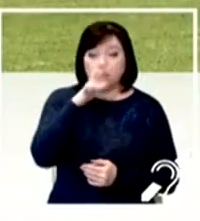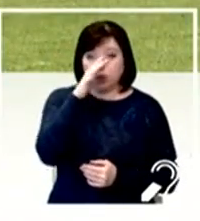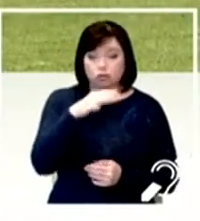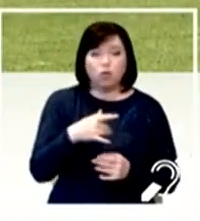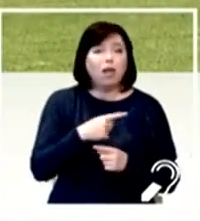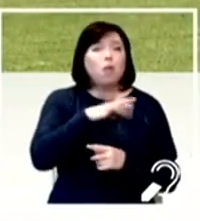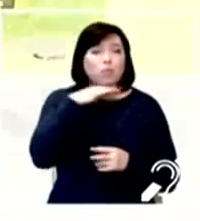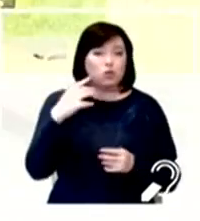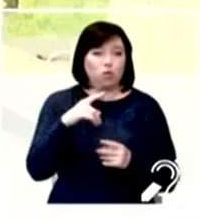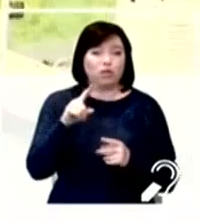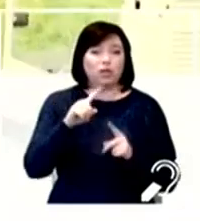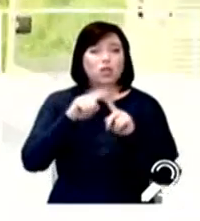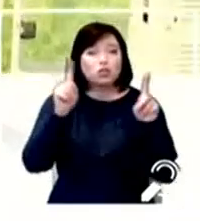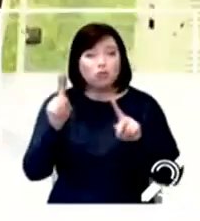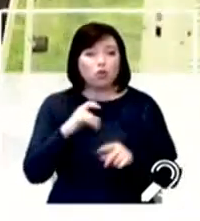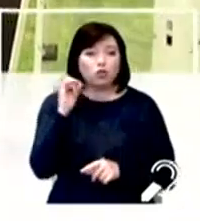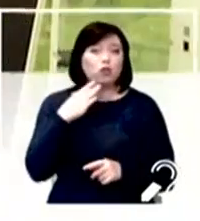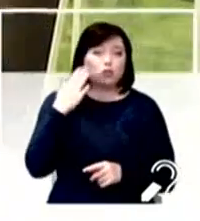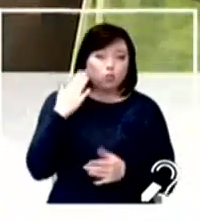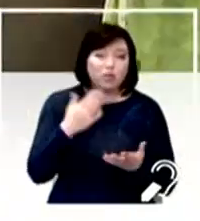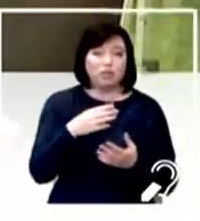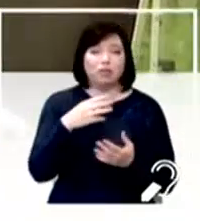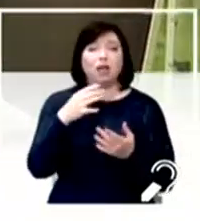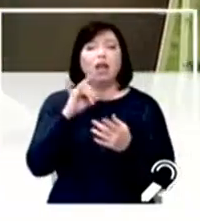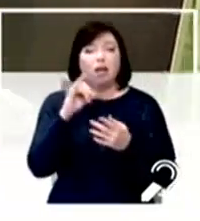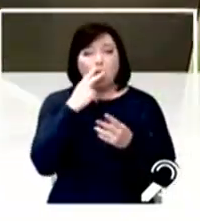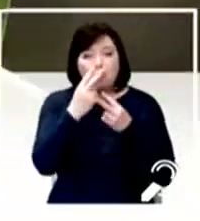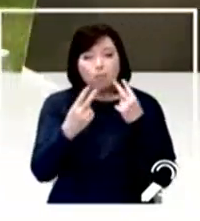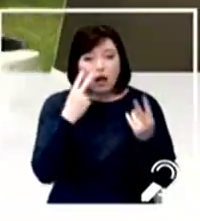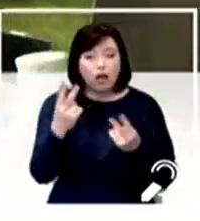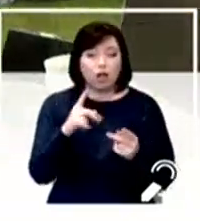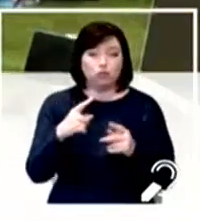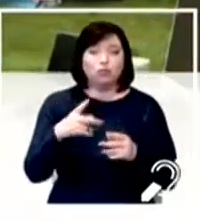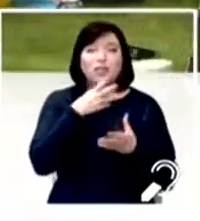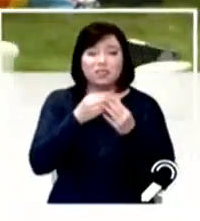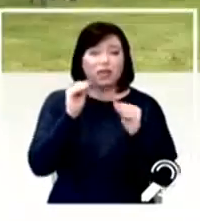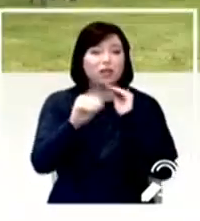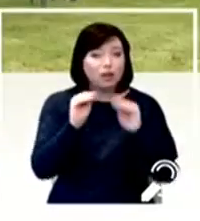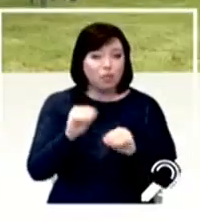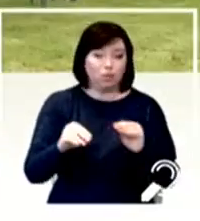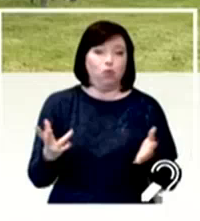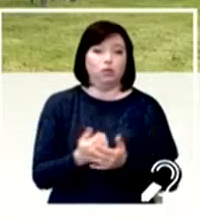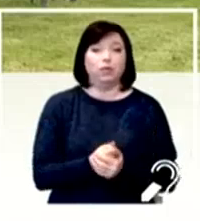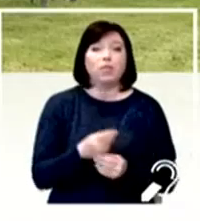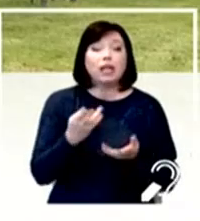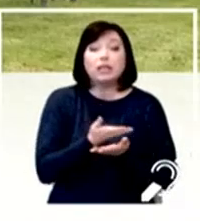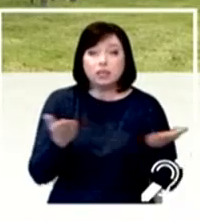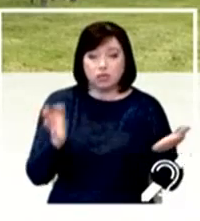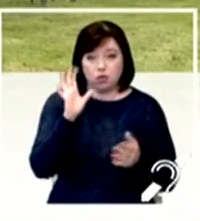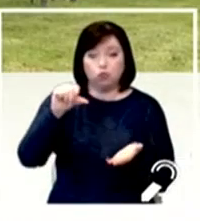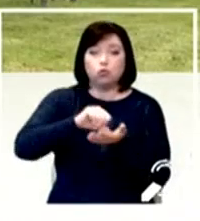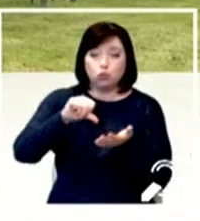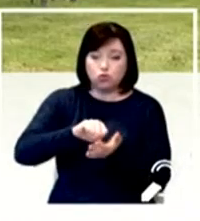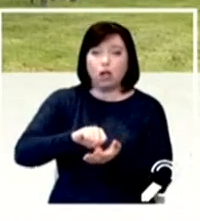10 de artiști populari din România își vor expune creațiile la Chișinău alături de meșteșugarii basarabeni. Pe scenă vor urca și